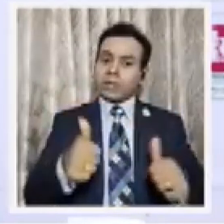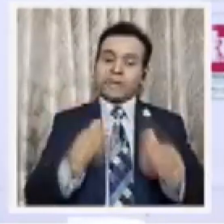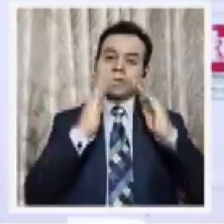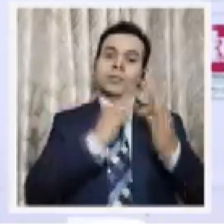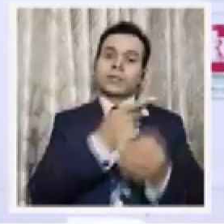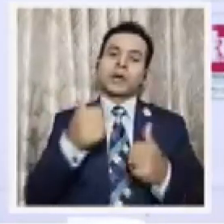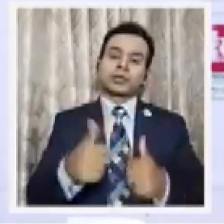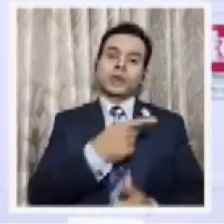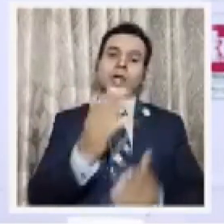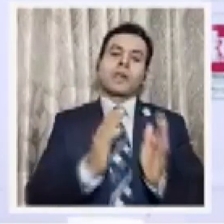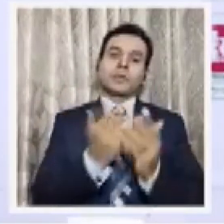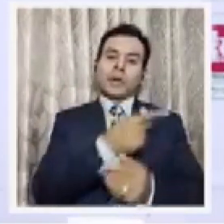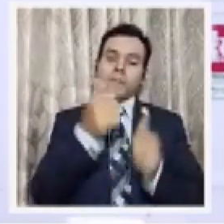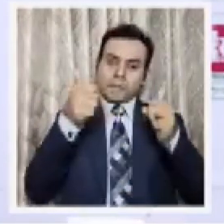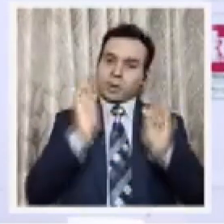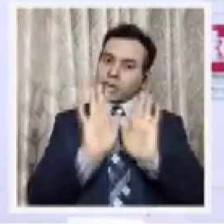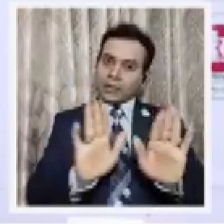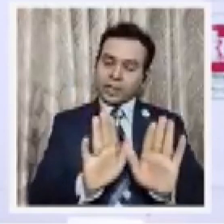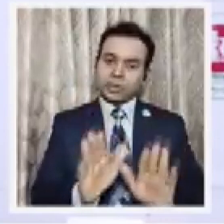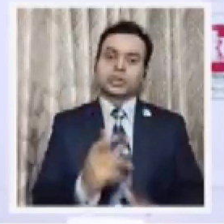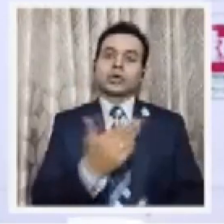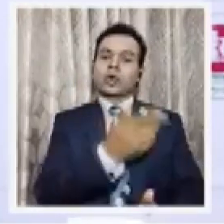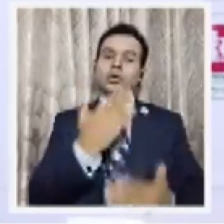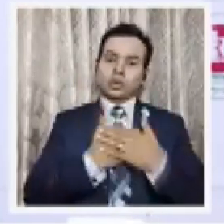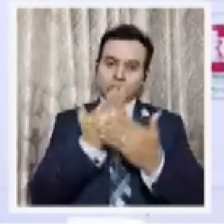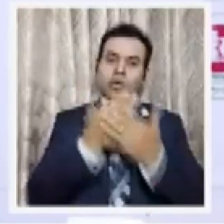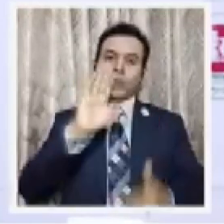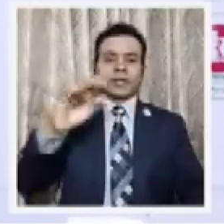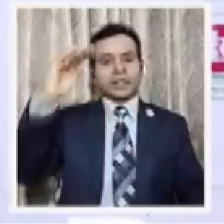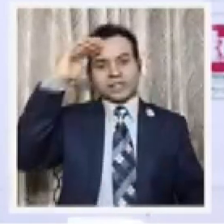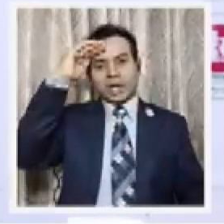চলুন। নিজেকে সুরক্ষিত রাখুন, পরিবারের সকলকে সুরক্ষিত রাখুন।